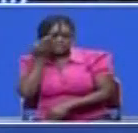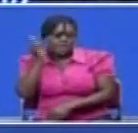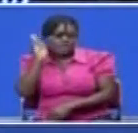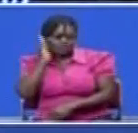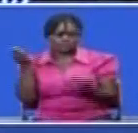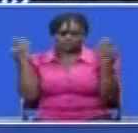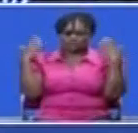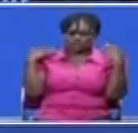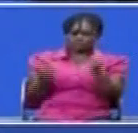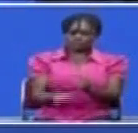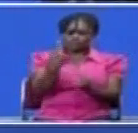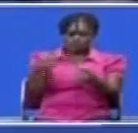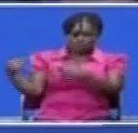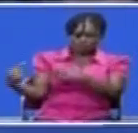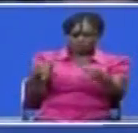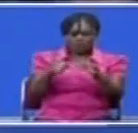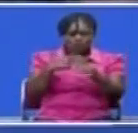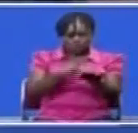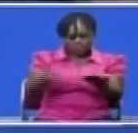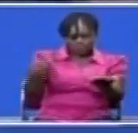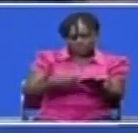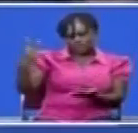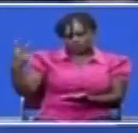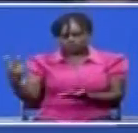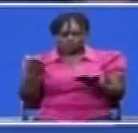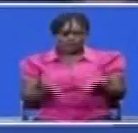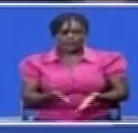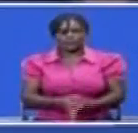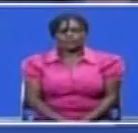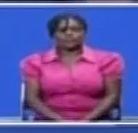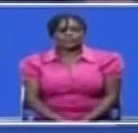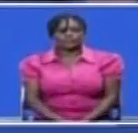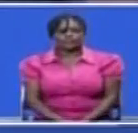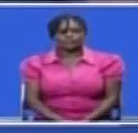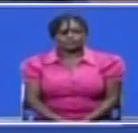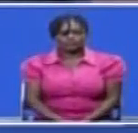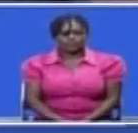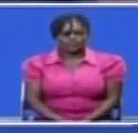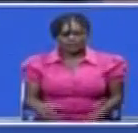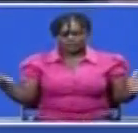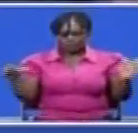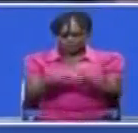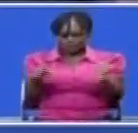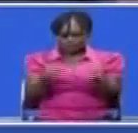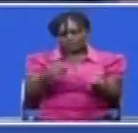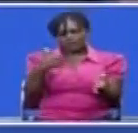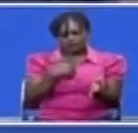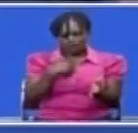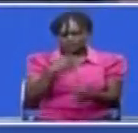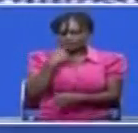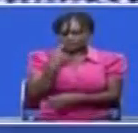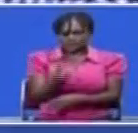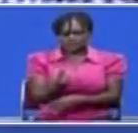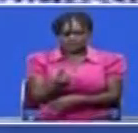Isiolo uliosababisha ghasia kwa muda wa wiki mbili sasa. Kama kuna shida hapa Gambela, huwa tunaambiwa